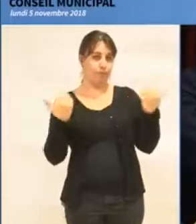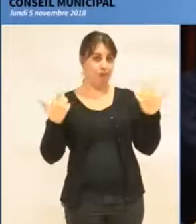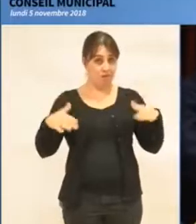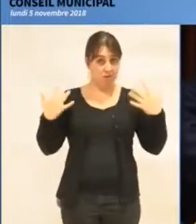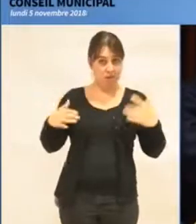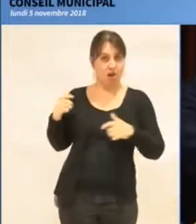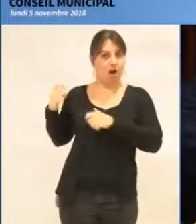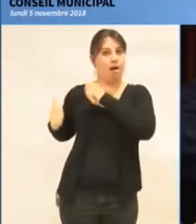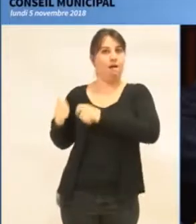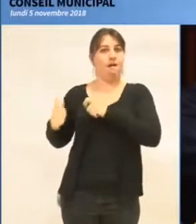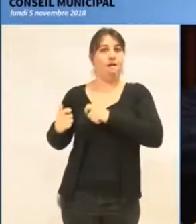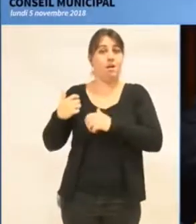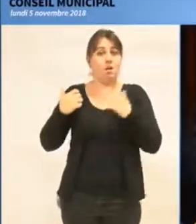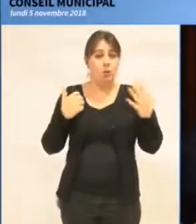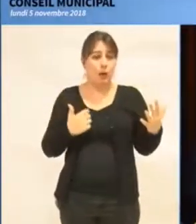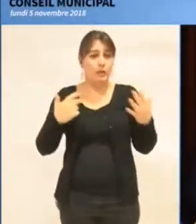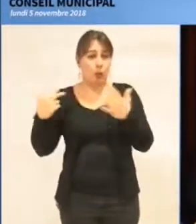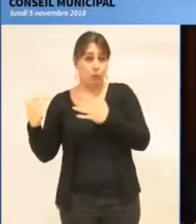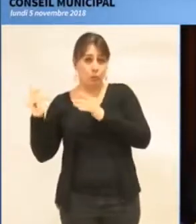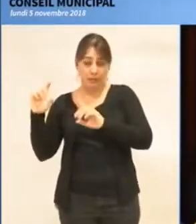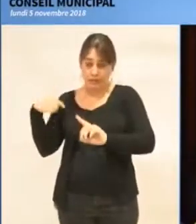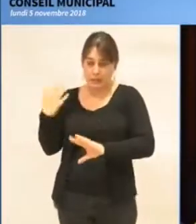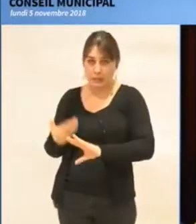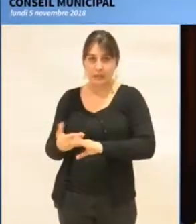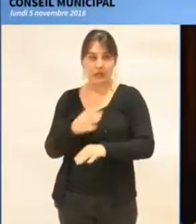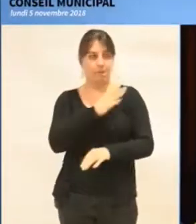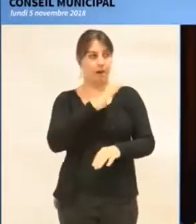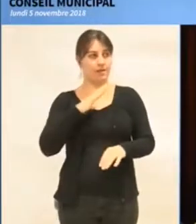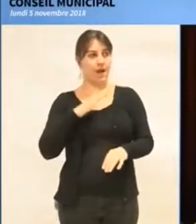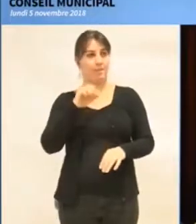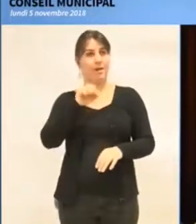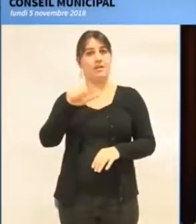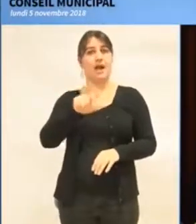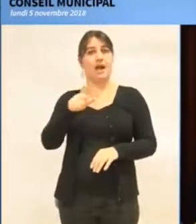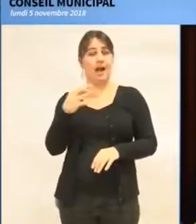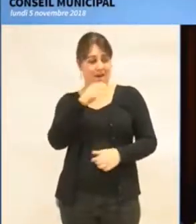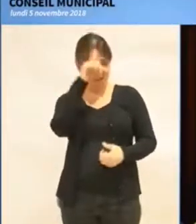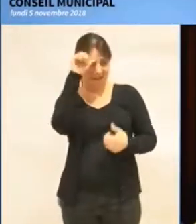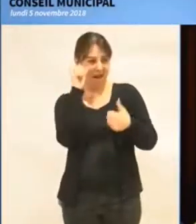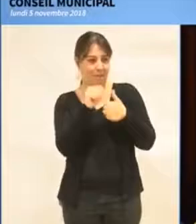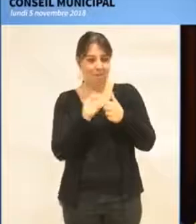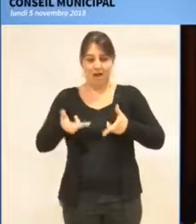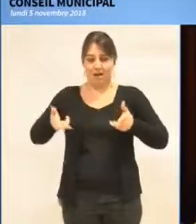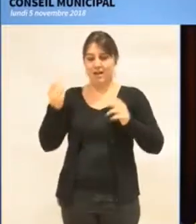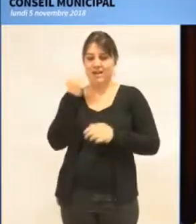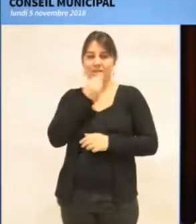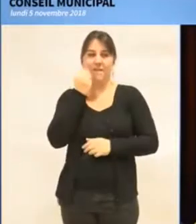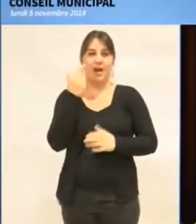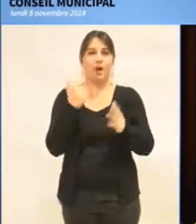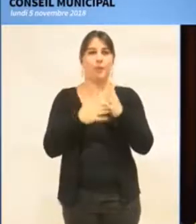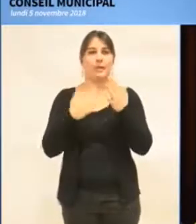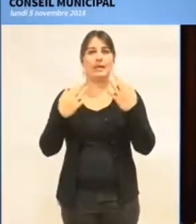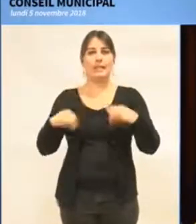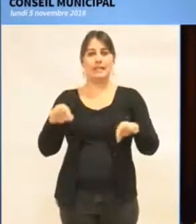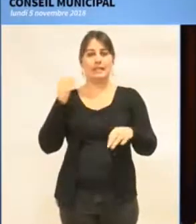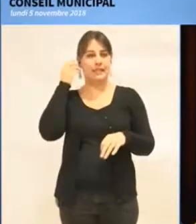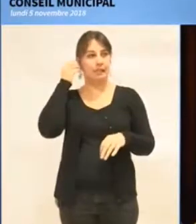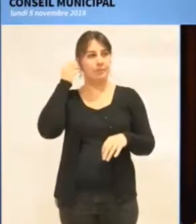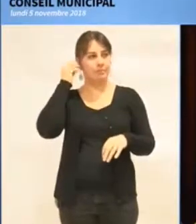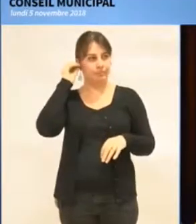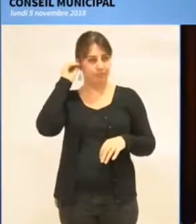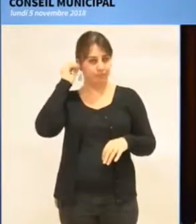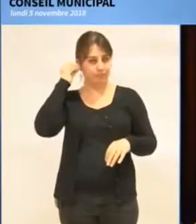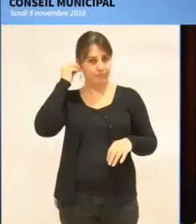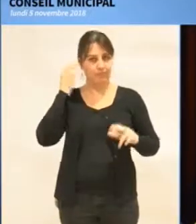en difficulté. Je pense que Marie-Josée Salas se souviendra aussi de cet hiver 2010 où, faute de